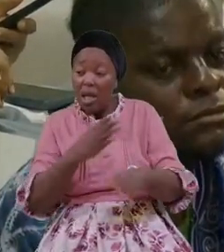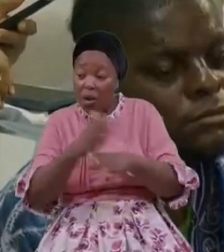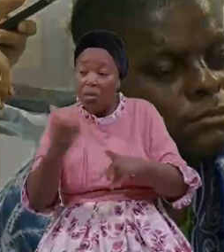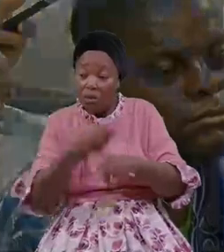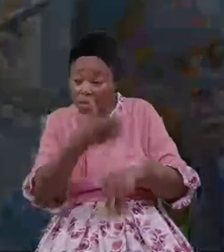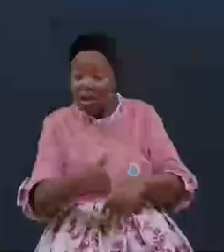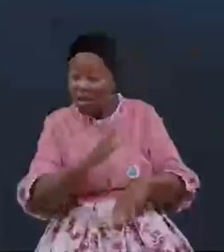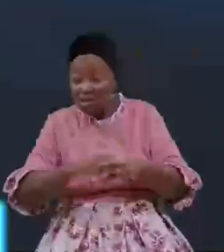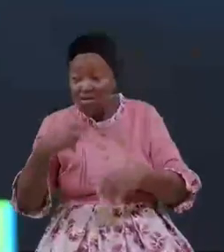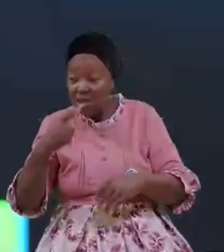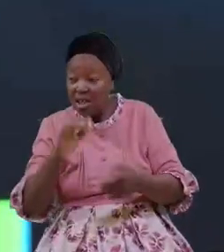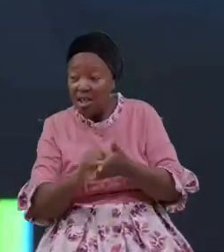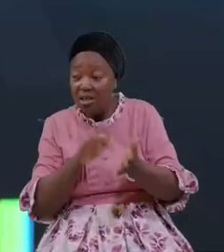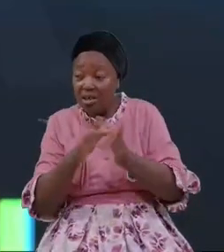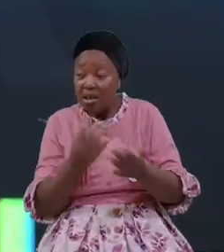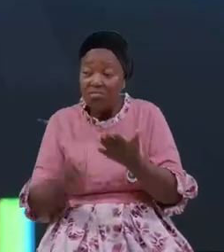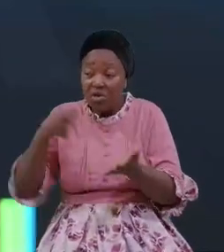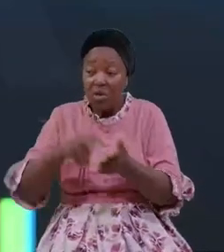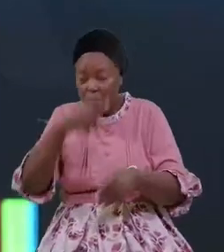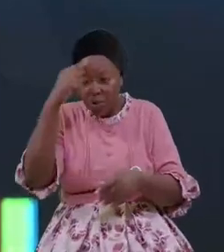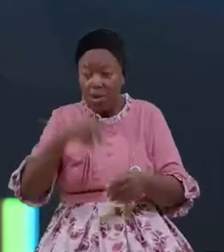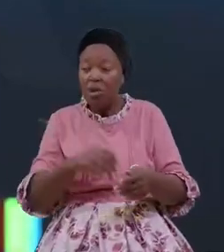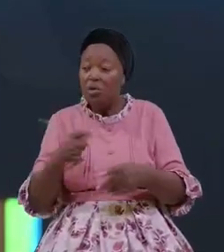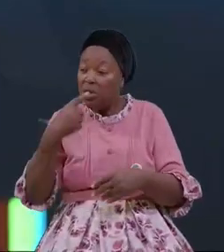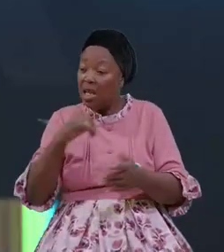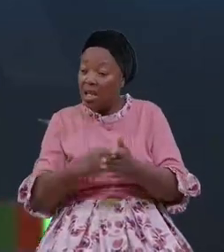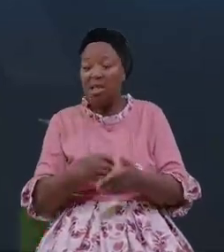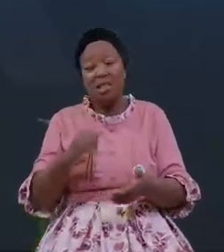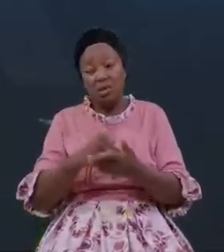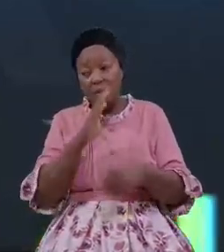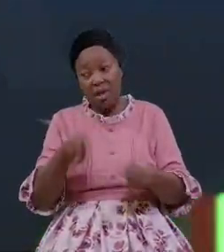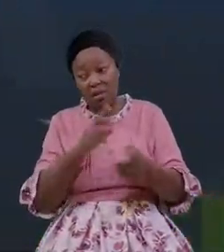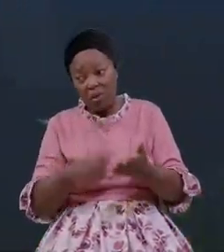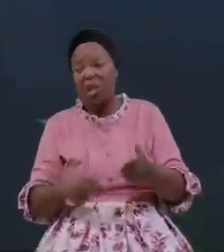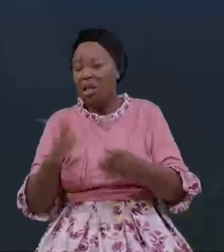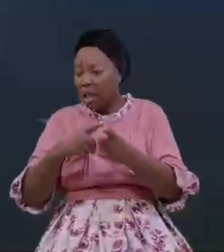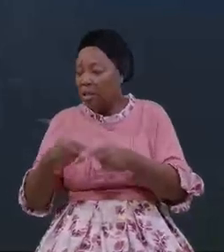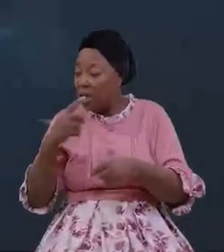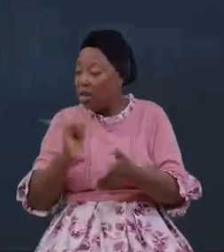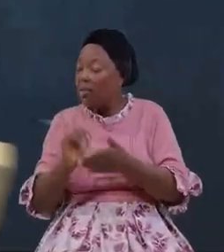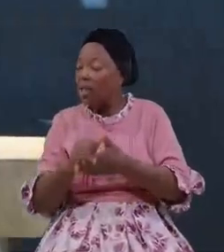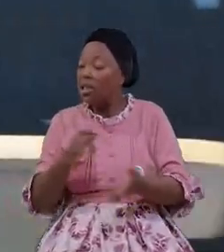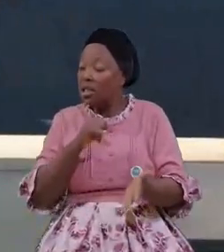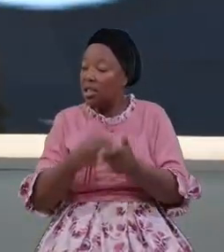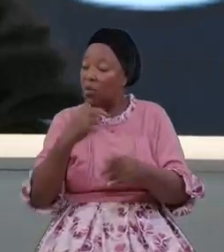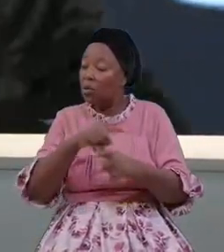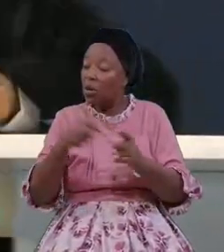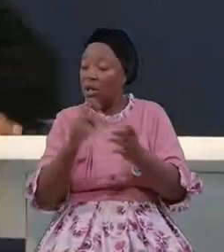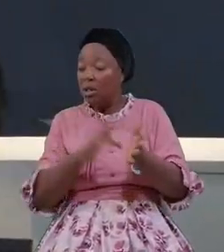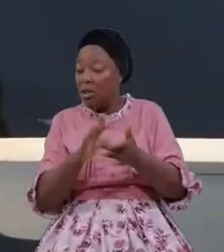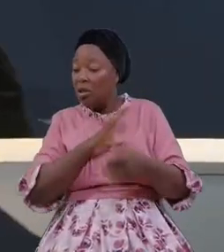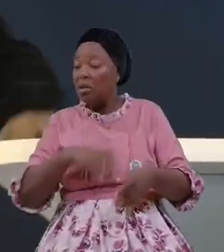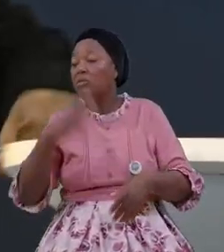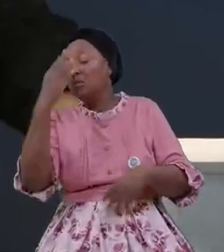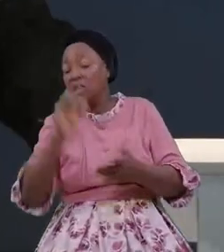de nuit lorsque vous dormez n'est-ce pas un crime pour ces soldats qui veillent